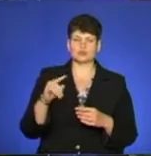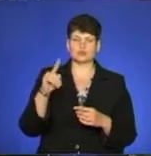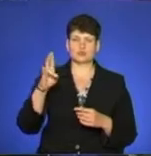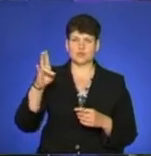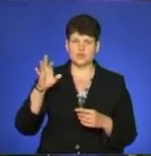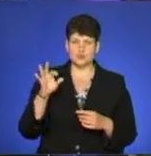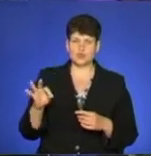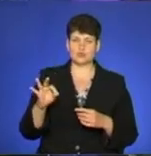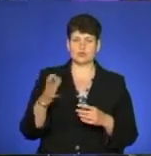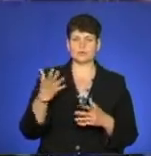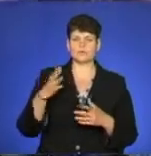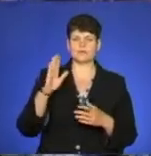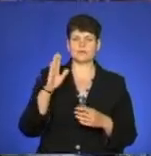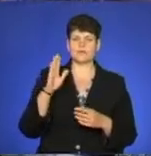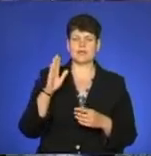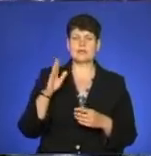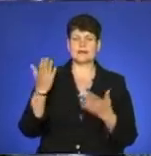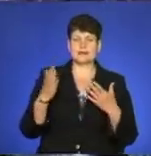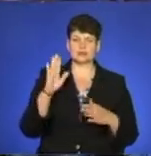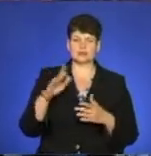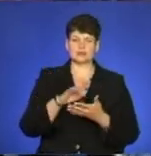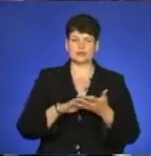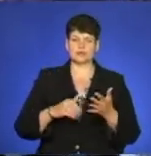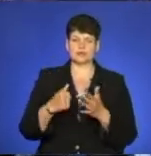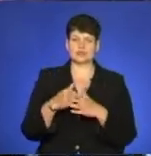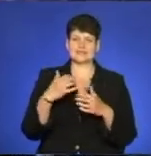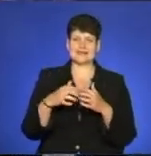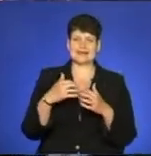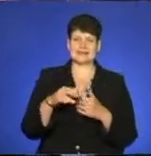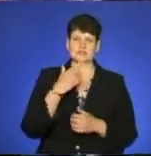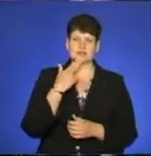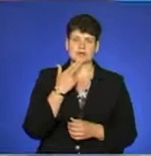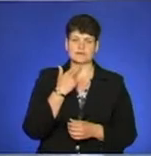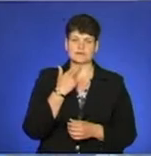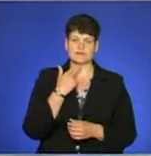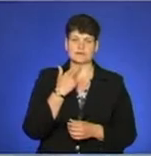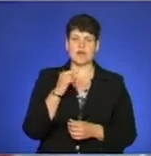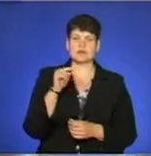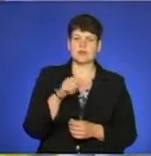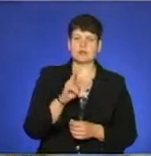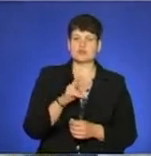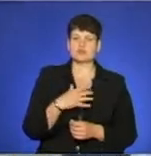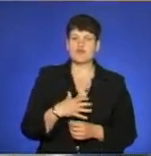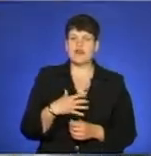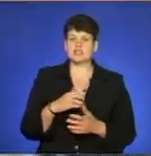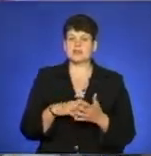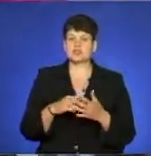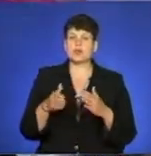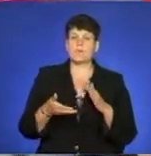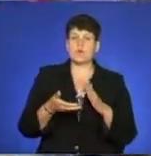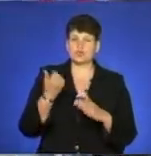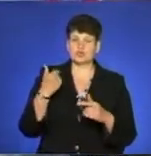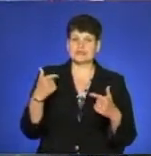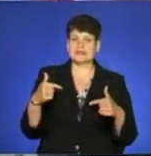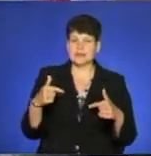та зовнішнє незалежне оцінювання, які триватимуть ще до середини червня. А тих, хто з поважних причин пропустить